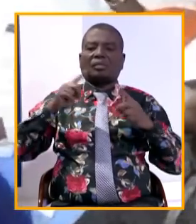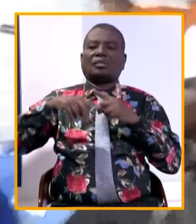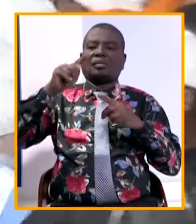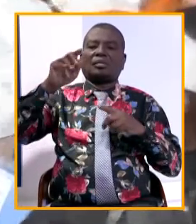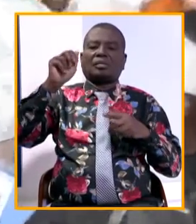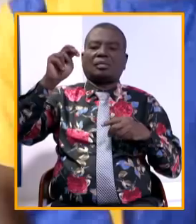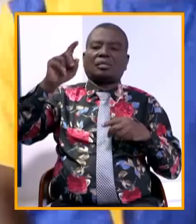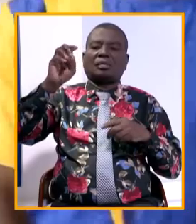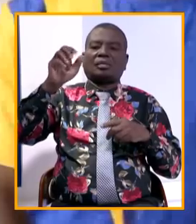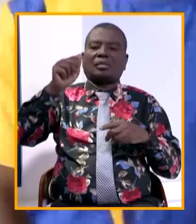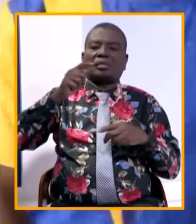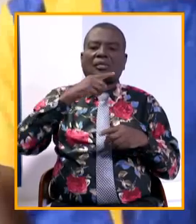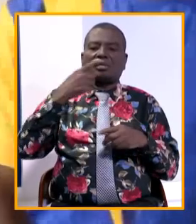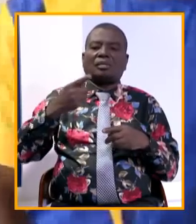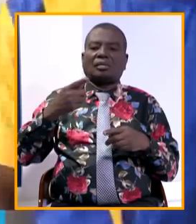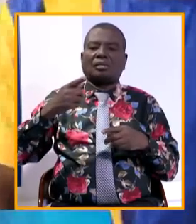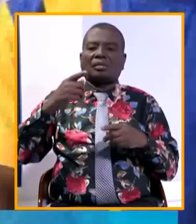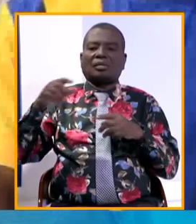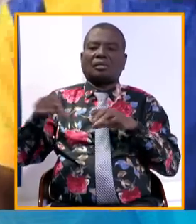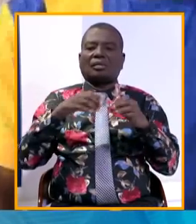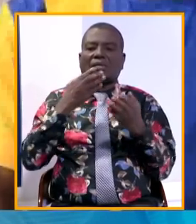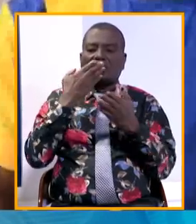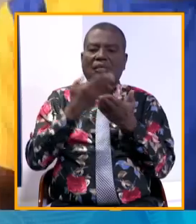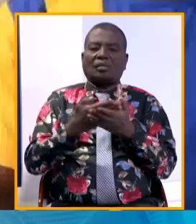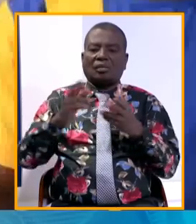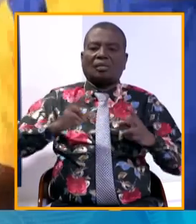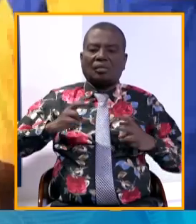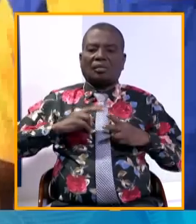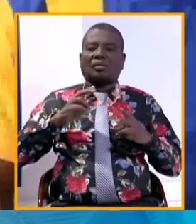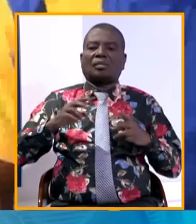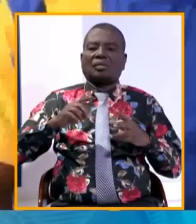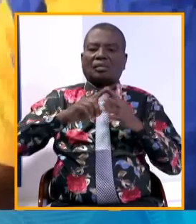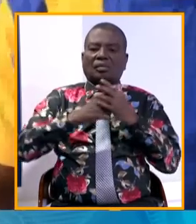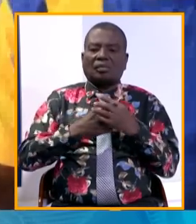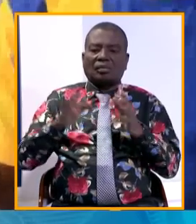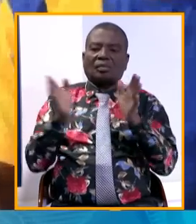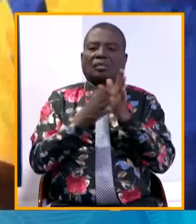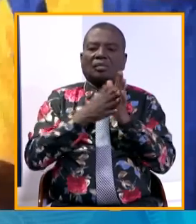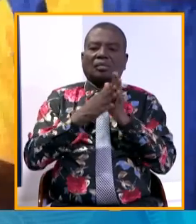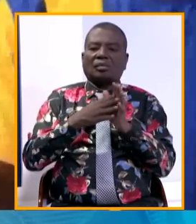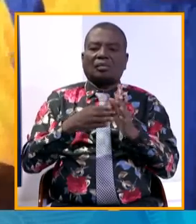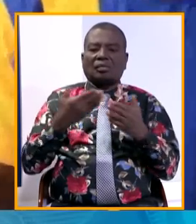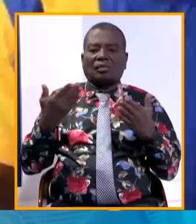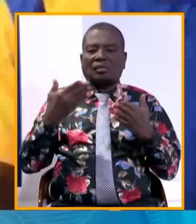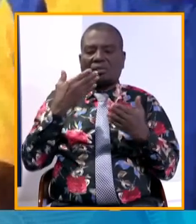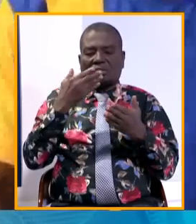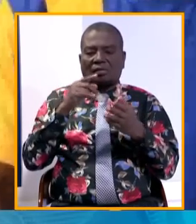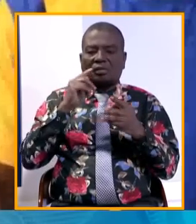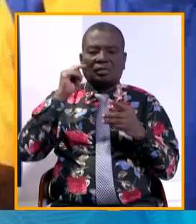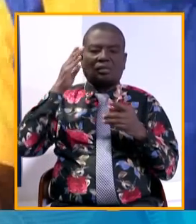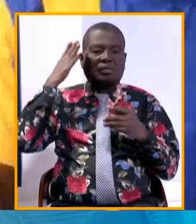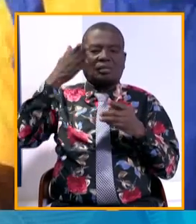S'ils ont passé de bonnes vacances, la reprise également peut être, en tout cas, sous les bons auspices. Nous souhaitons une bonne rentrée à tous les